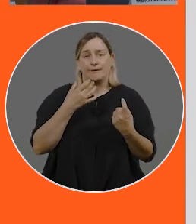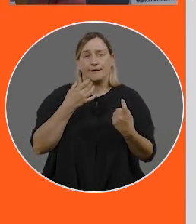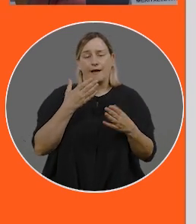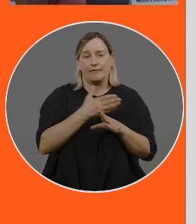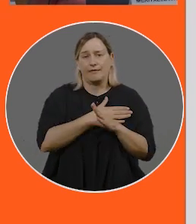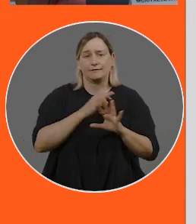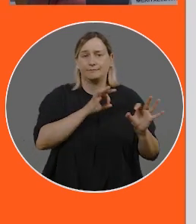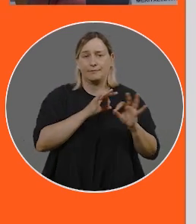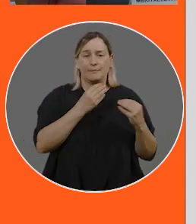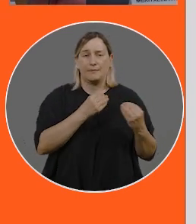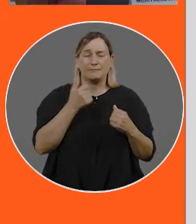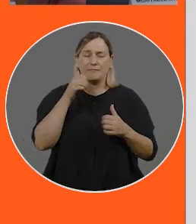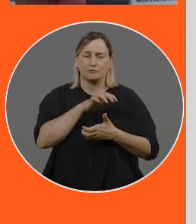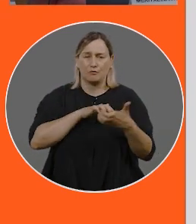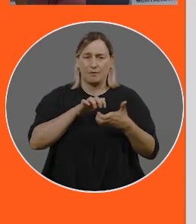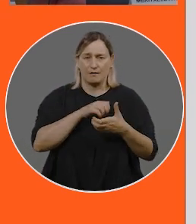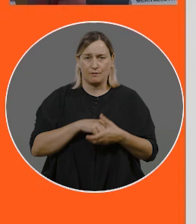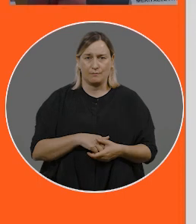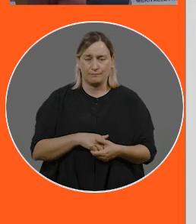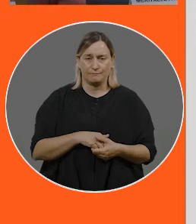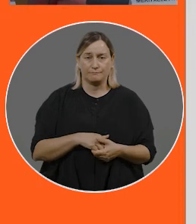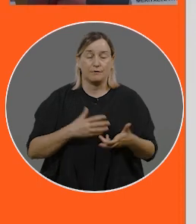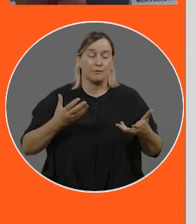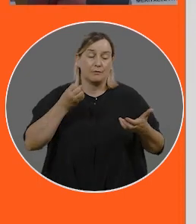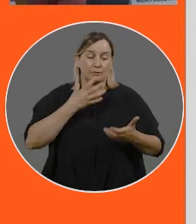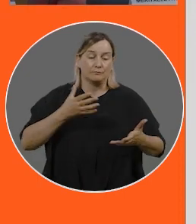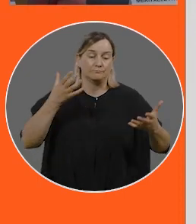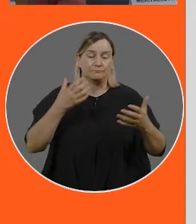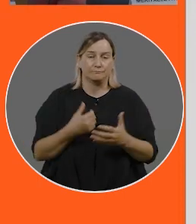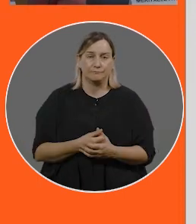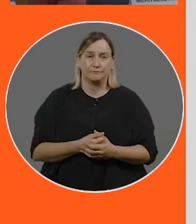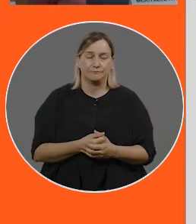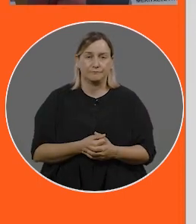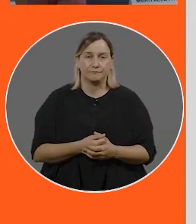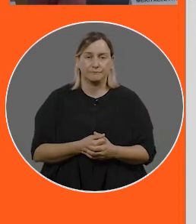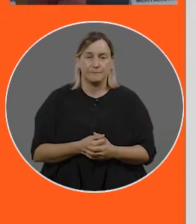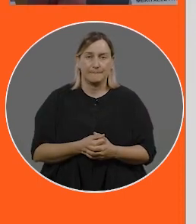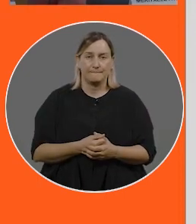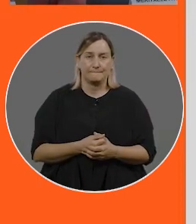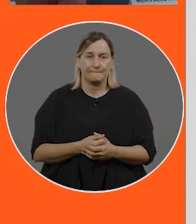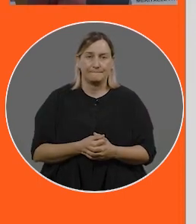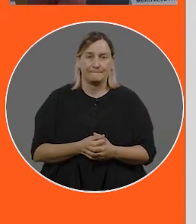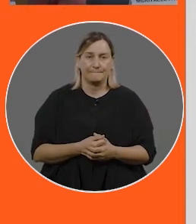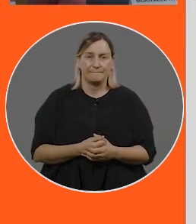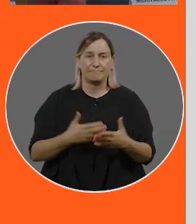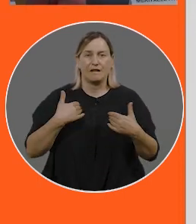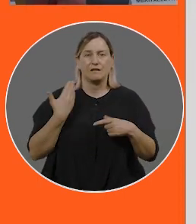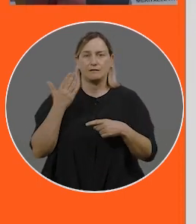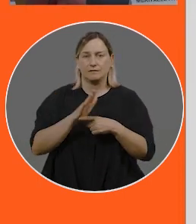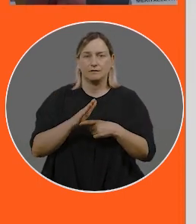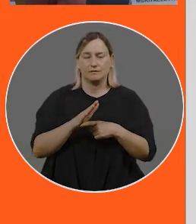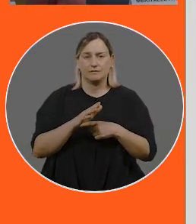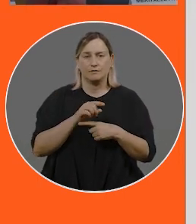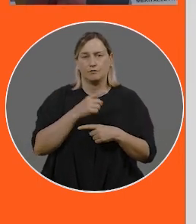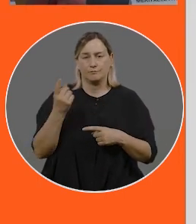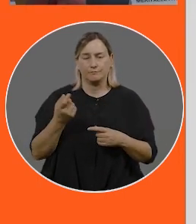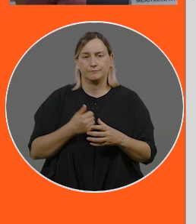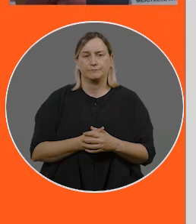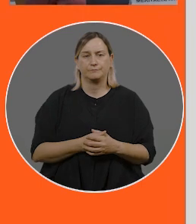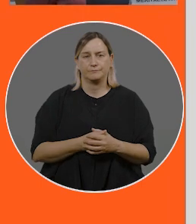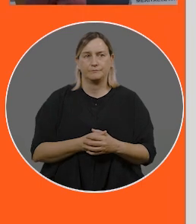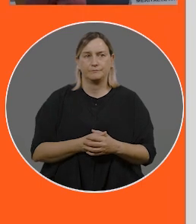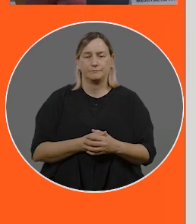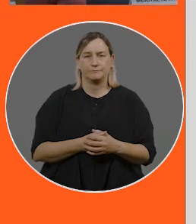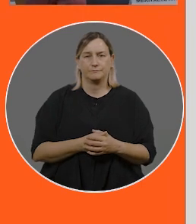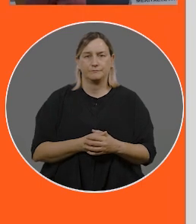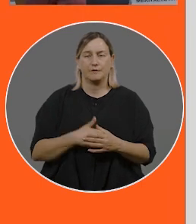més complicat, d'acord? Però bueno, també ara us ensenyo la cara i la creu. Aquí, per exemple,